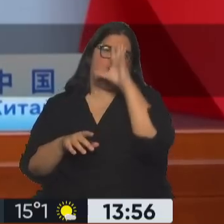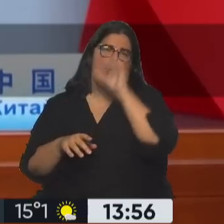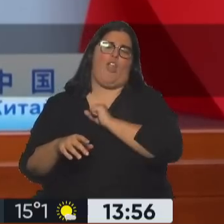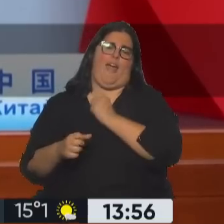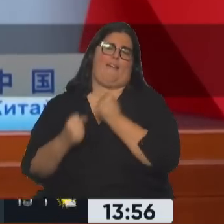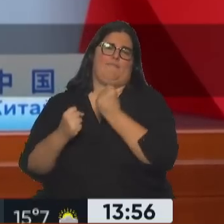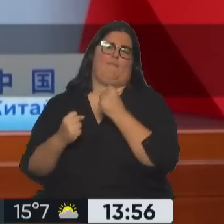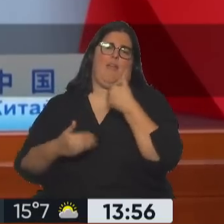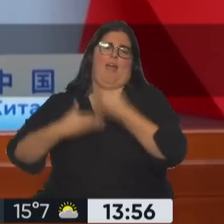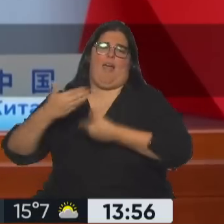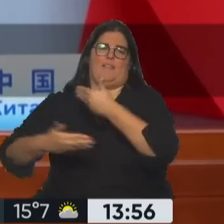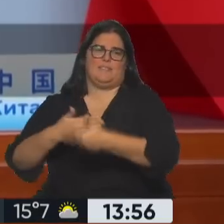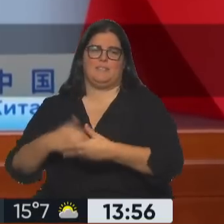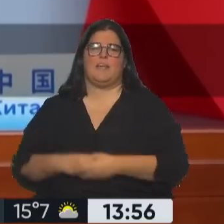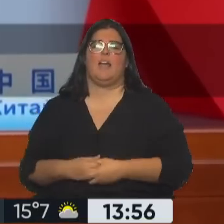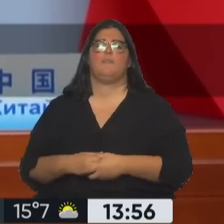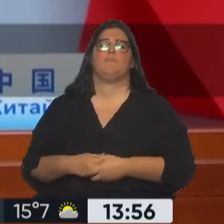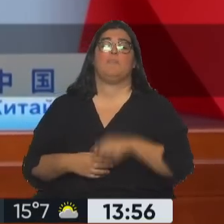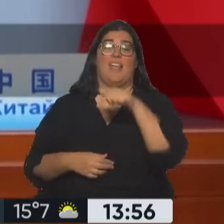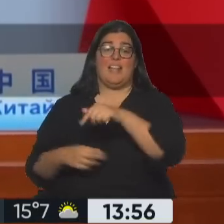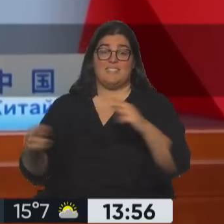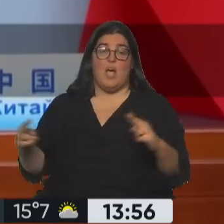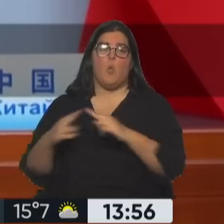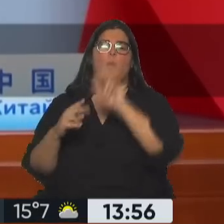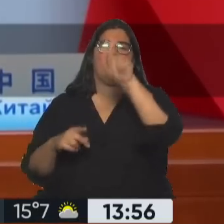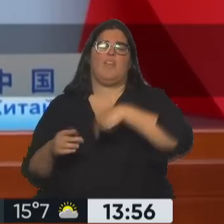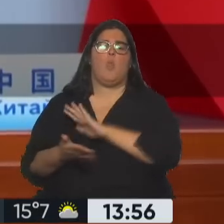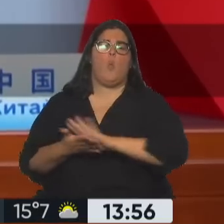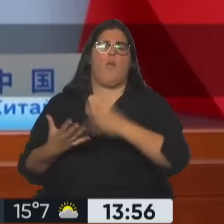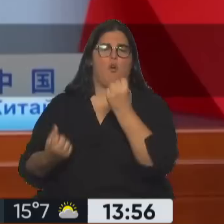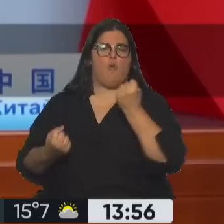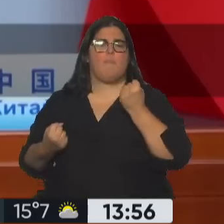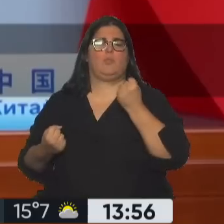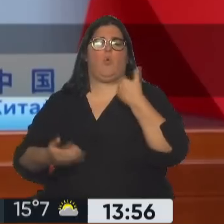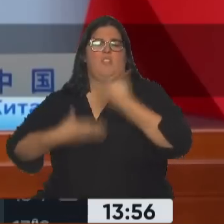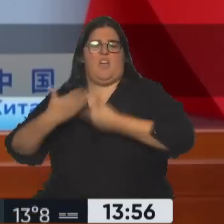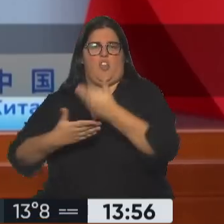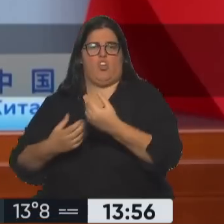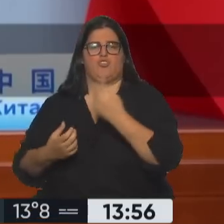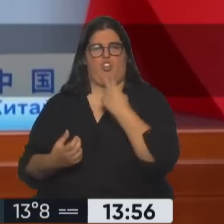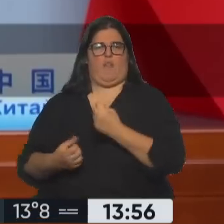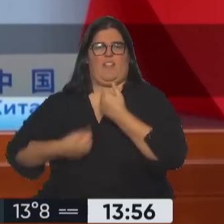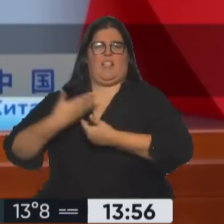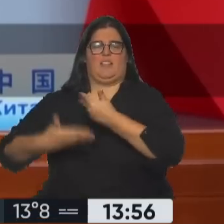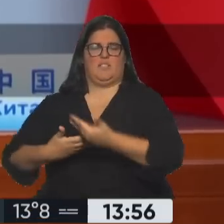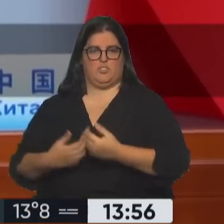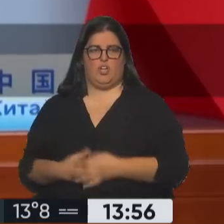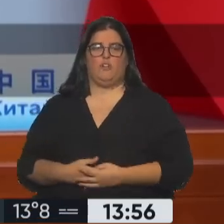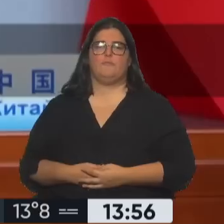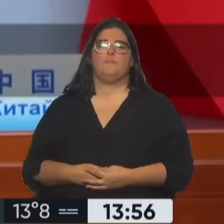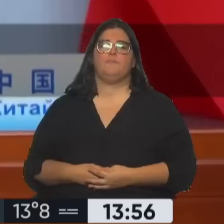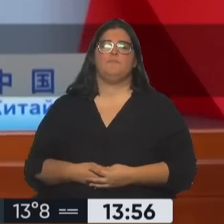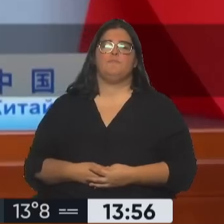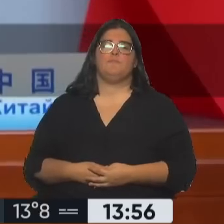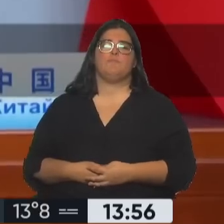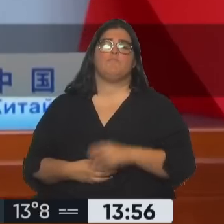船一定能够乘风破浪，勇毅前行，为六国发展振